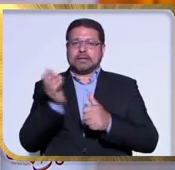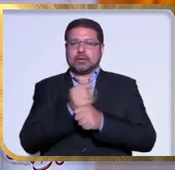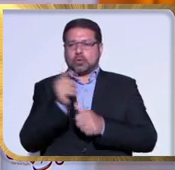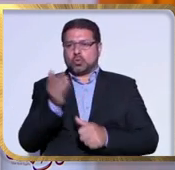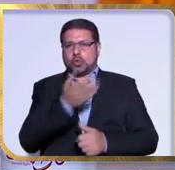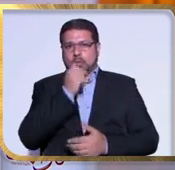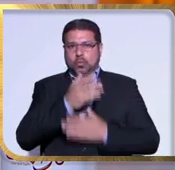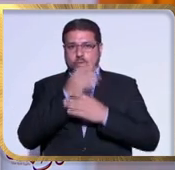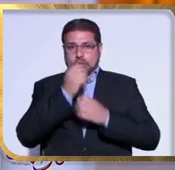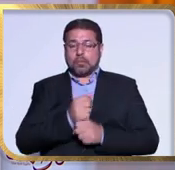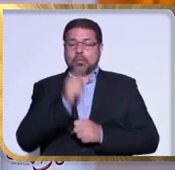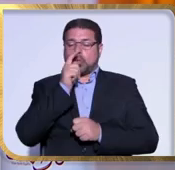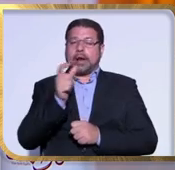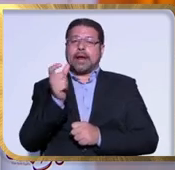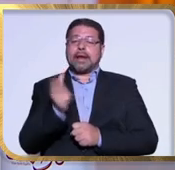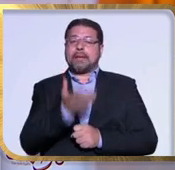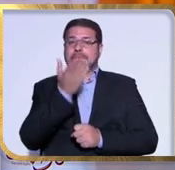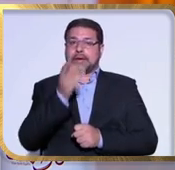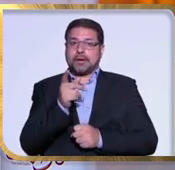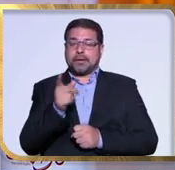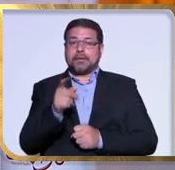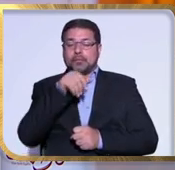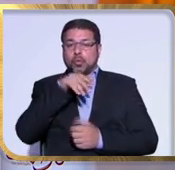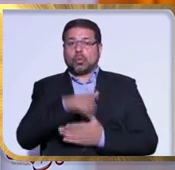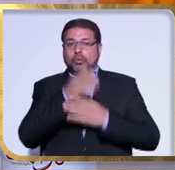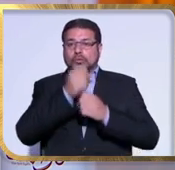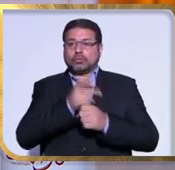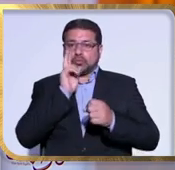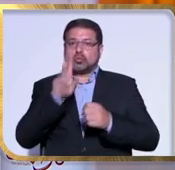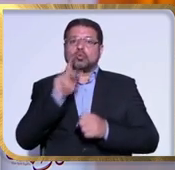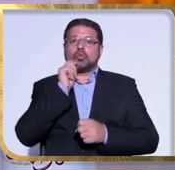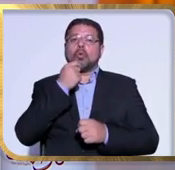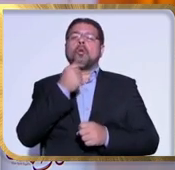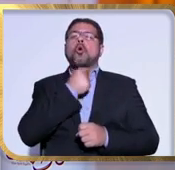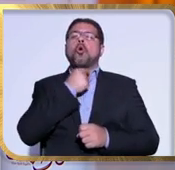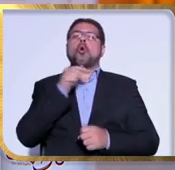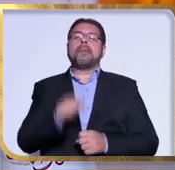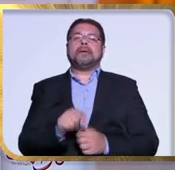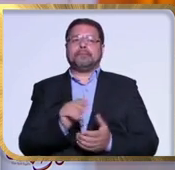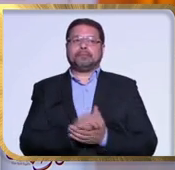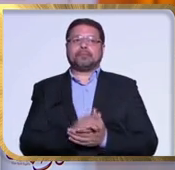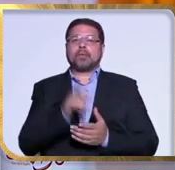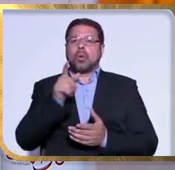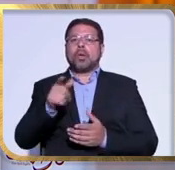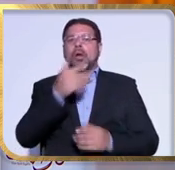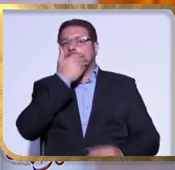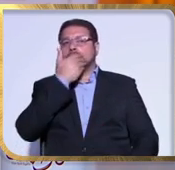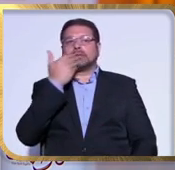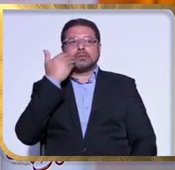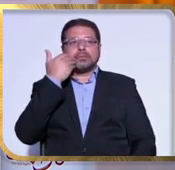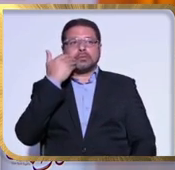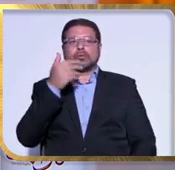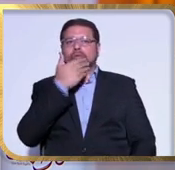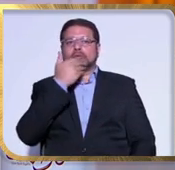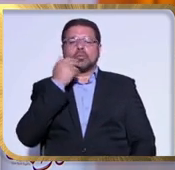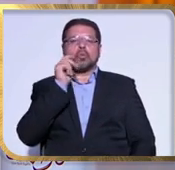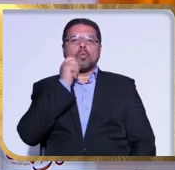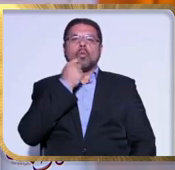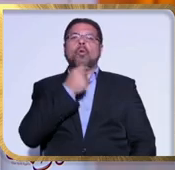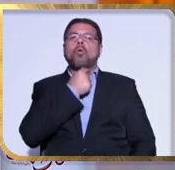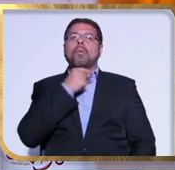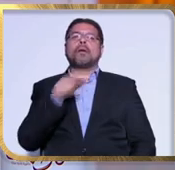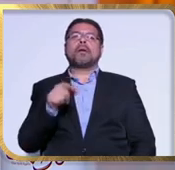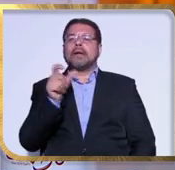عنها ان النبي عليه الصلاه والسلام دخل عليها يوم الجمعه وهي صائمه كانت صايمه يوم الجمعه